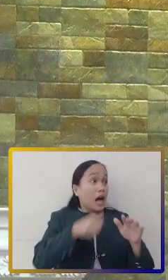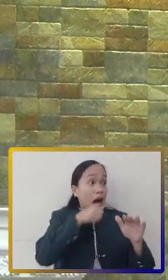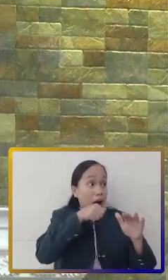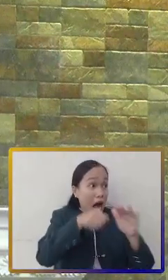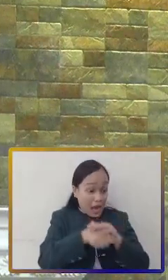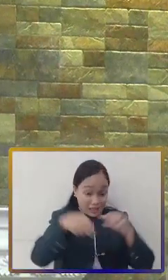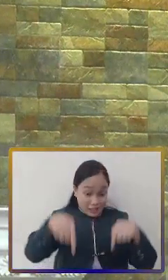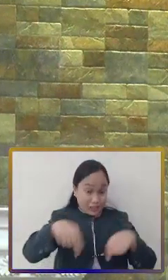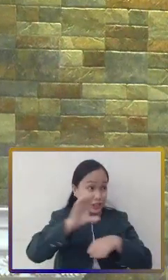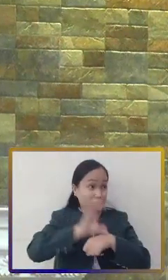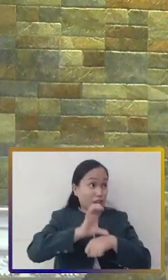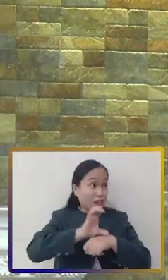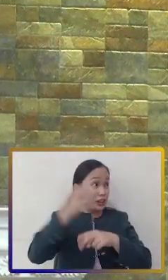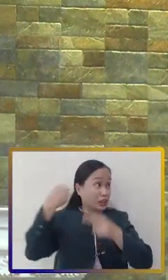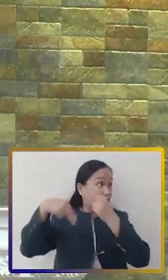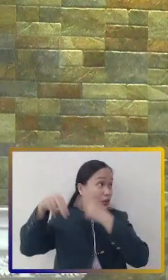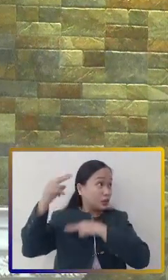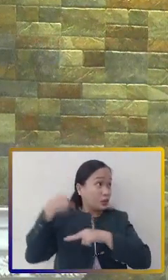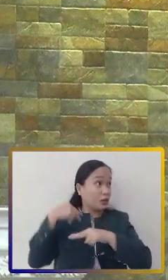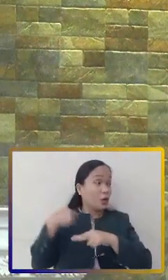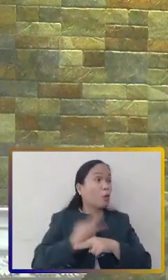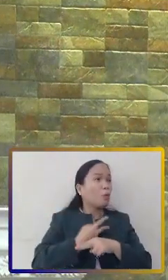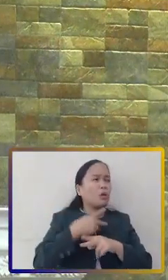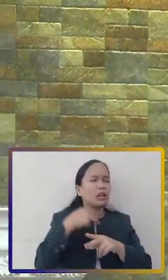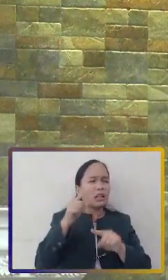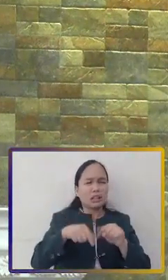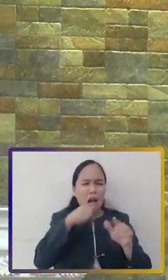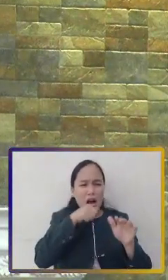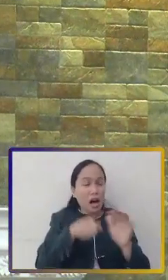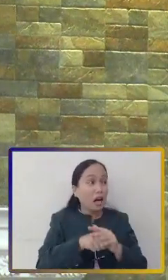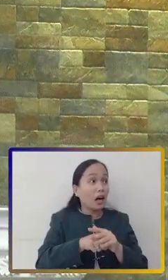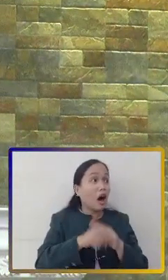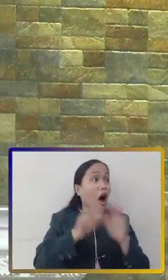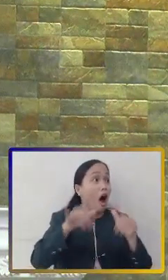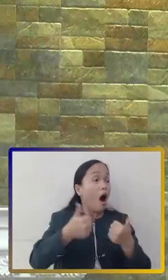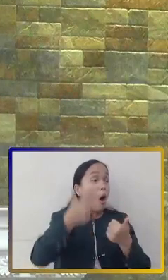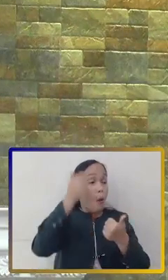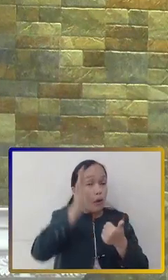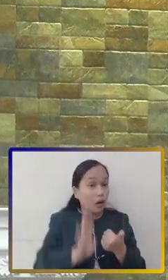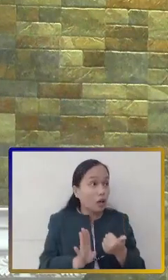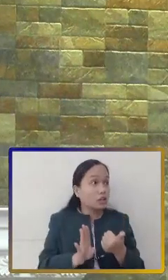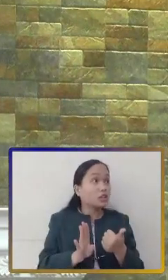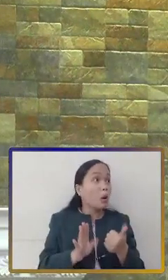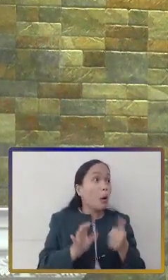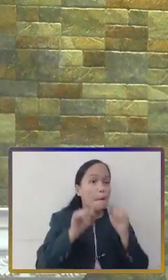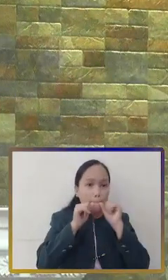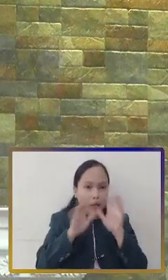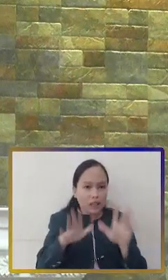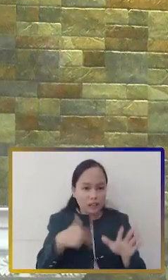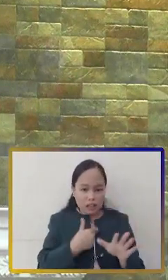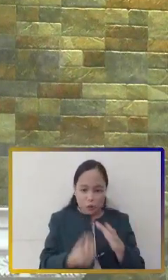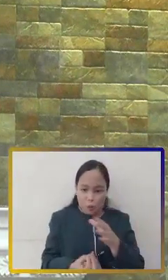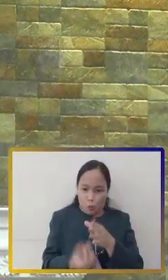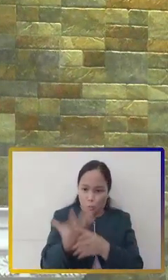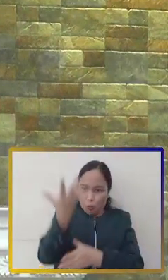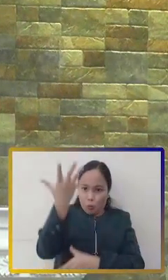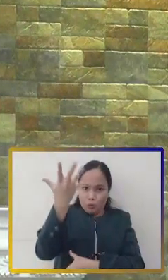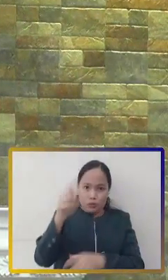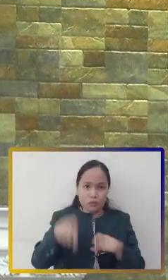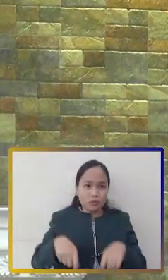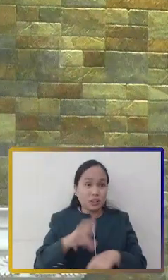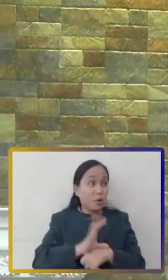ng simbahan po na ito kung paanong pinapalago ng tuloy-tuloy ng Diyos ang kanyang gawain. Makikita natin that